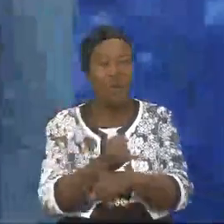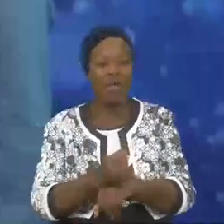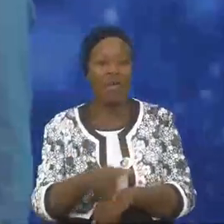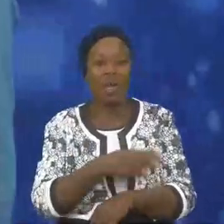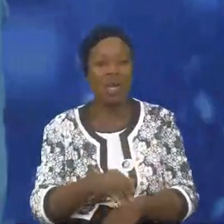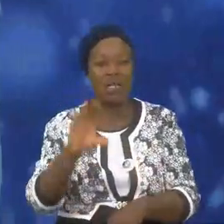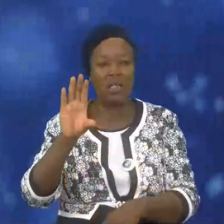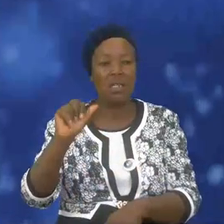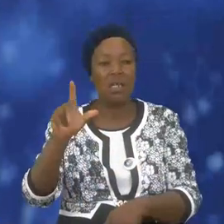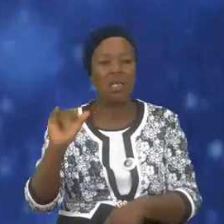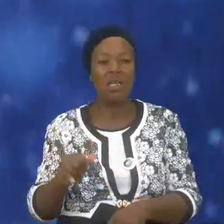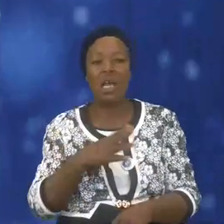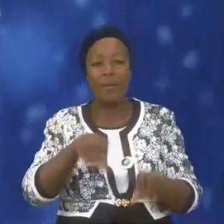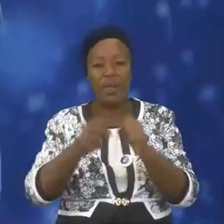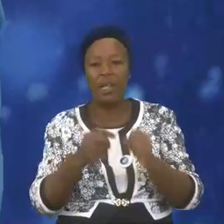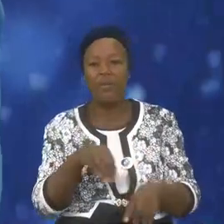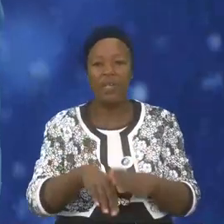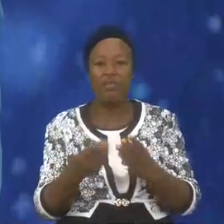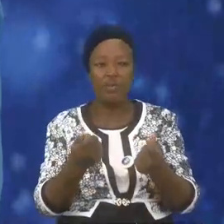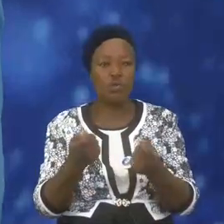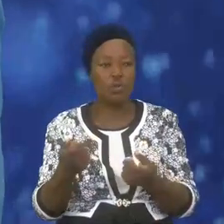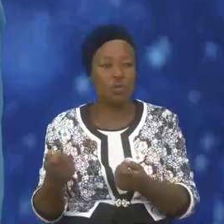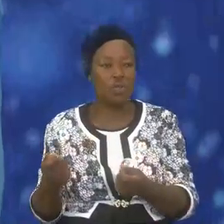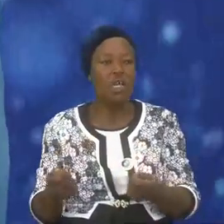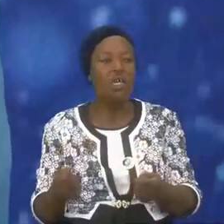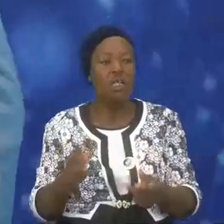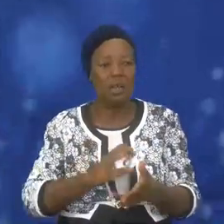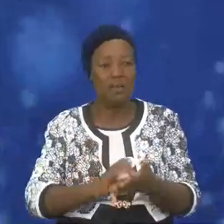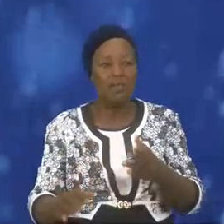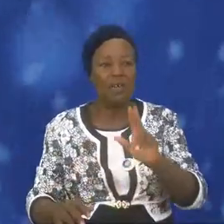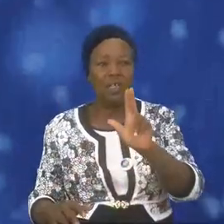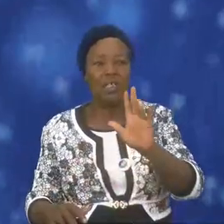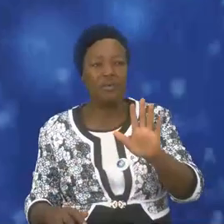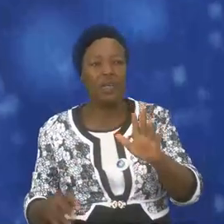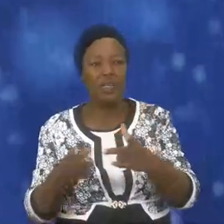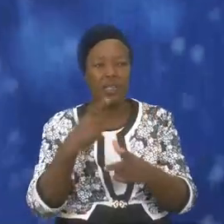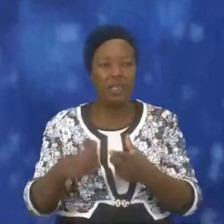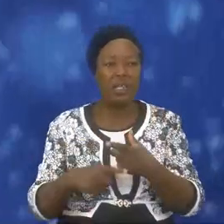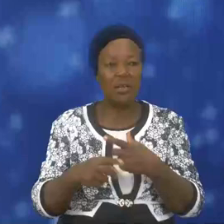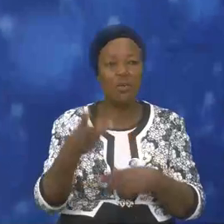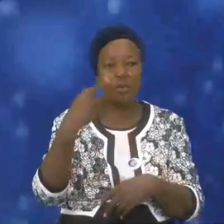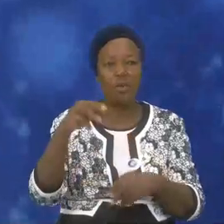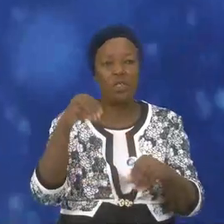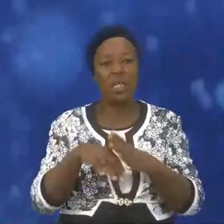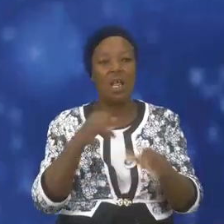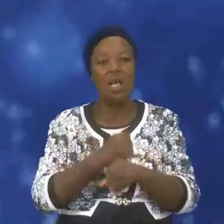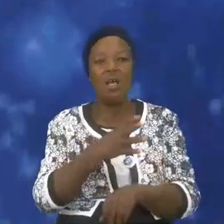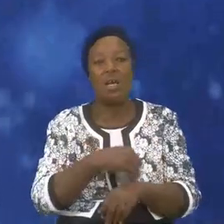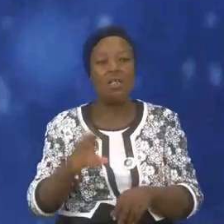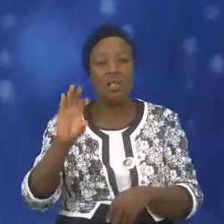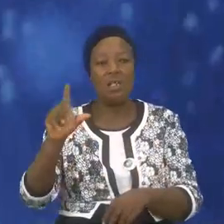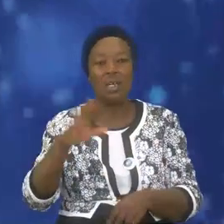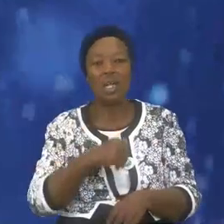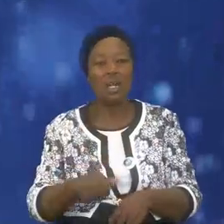Verset 35. Alors, le fer, l'argile, l'airain, l'argent et